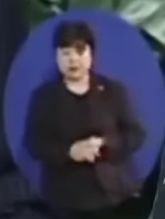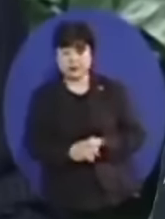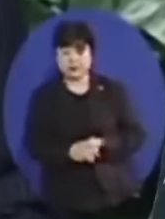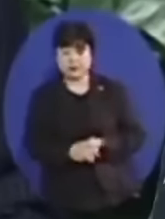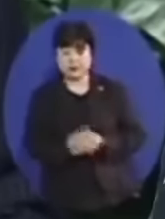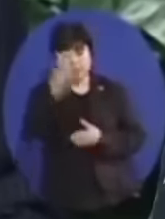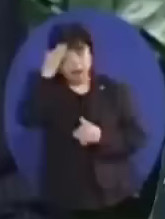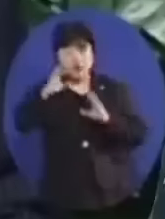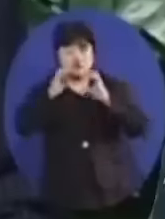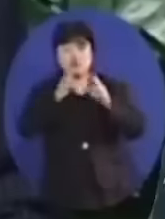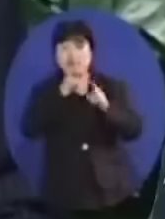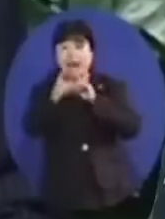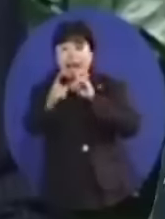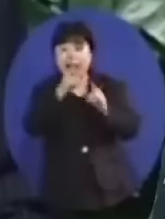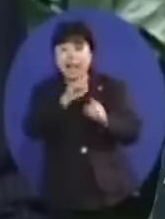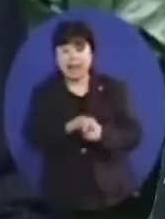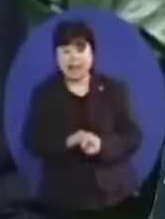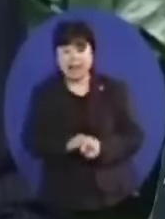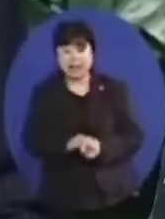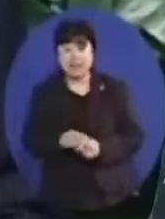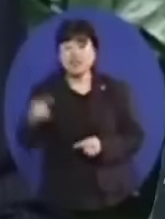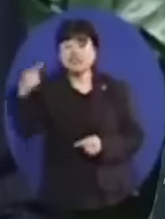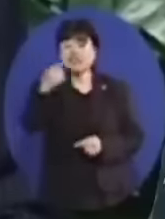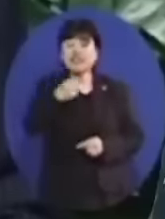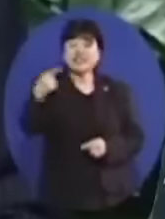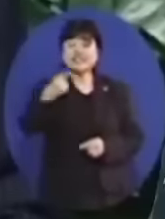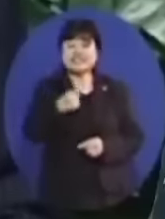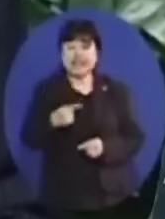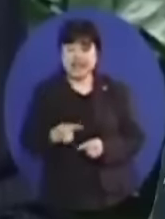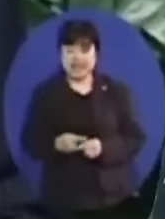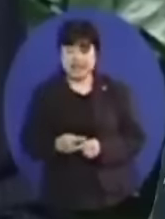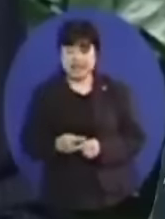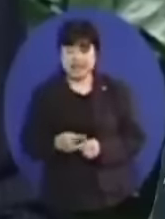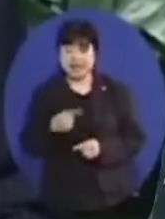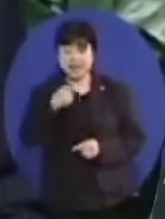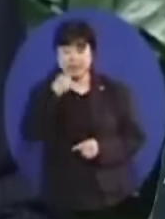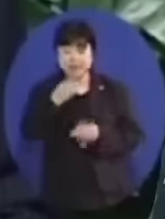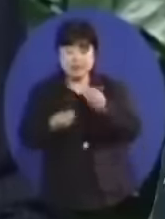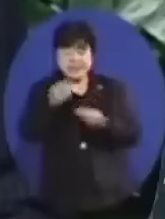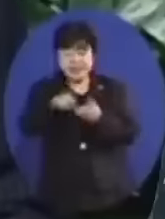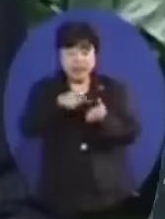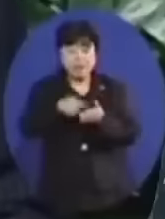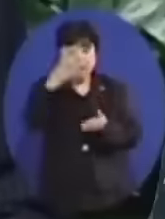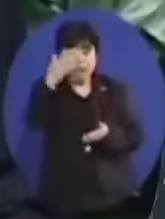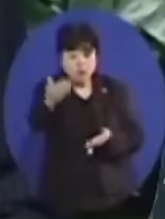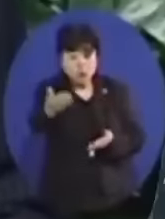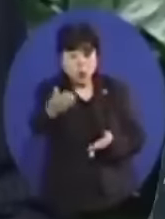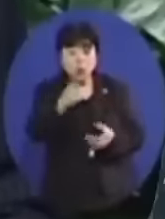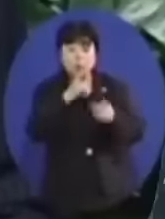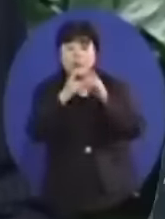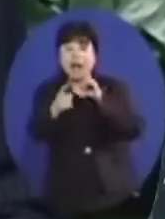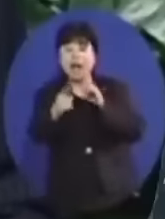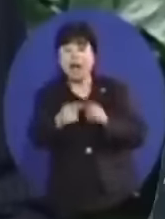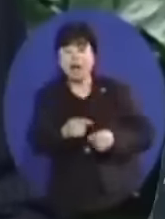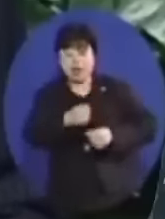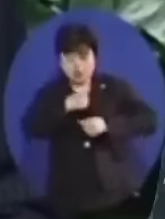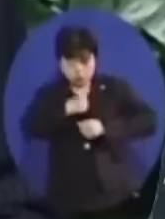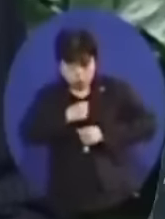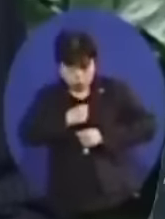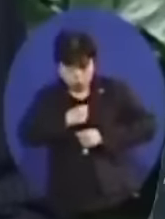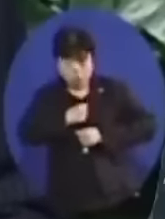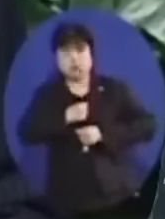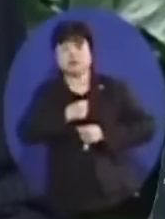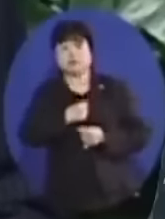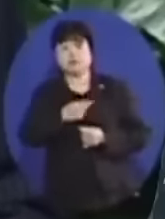우리 한국에도 말 한마디로 천냥비절 갖는다는 말이 있습니다. 말을 조심하지